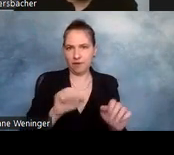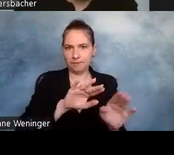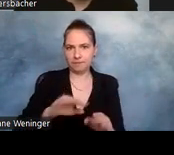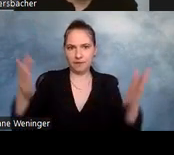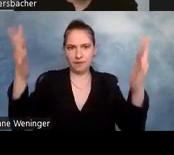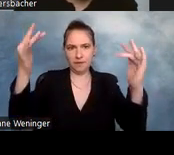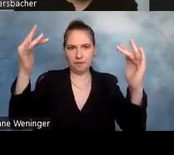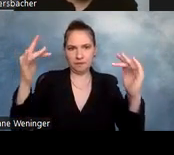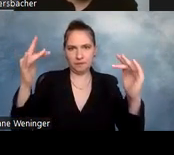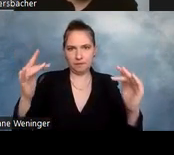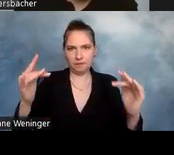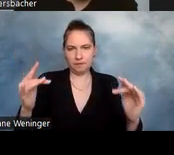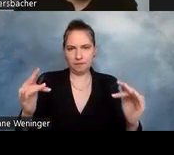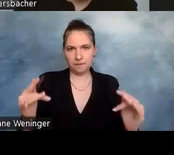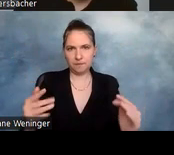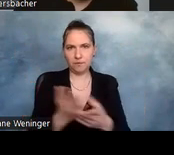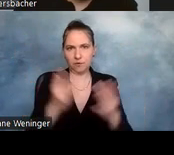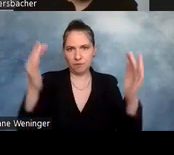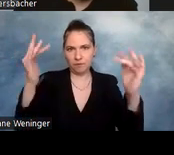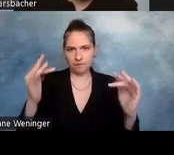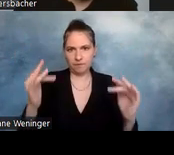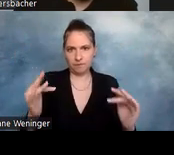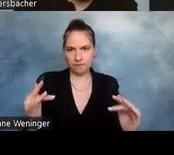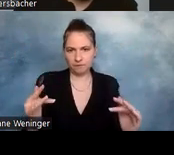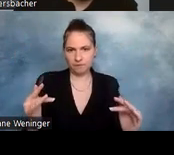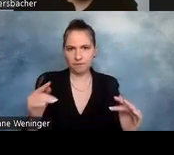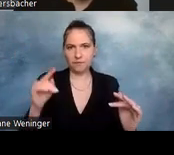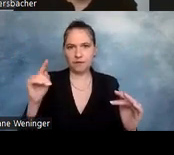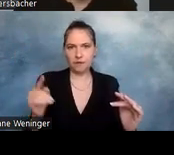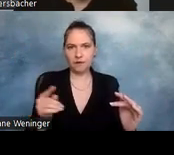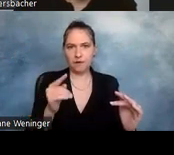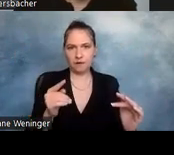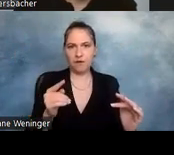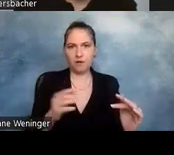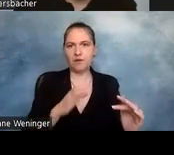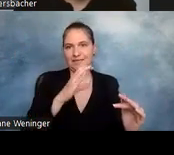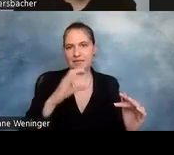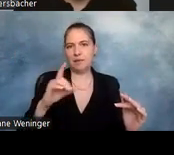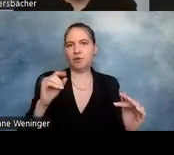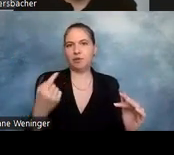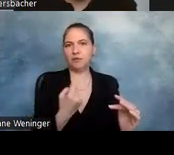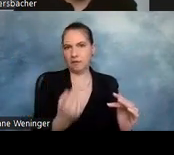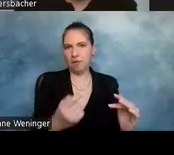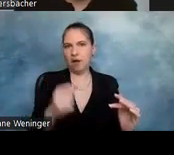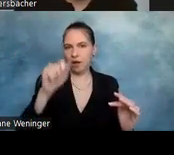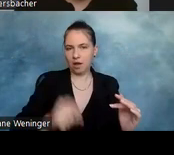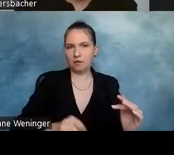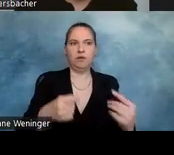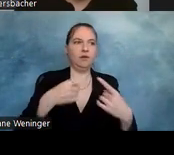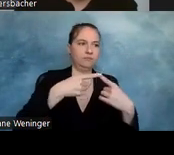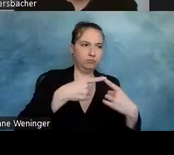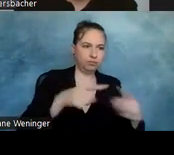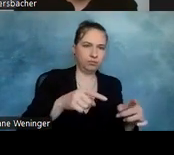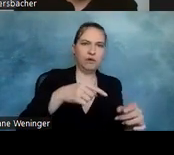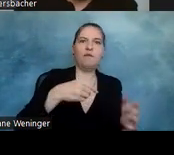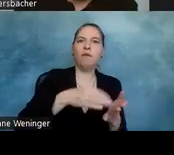ans Ende, ist eben auch unter CC, also ist freigegeben. Das können Sie verwenden, selbst benutzen, wie Sie